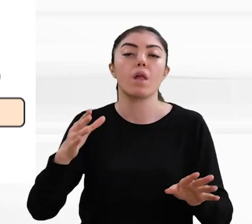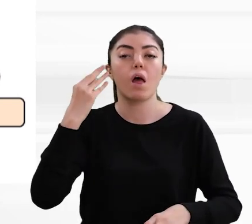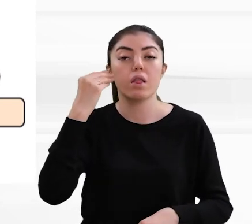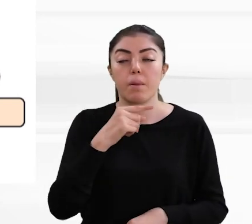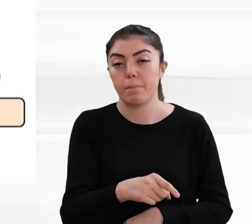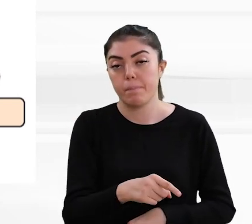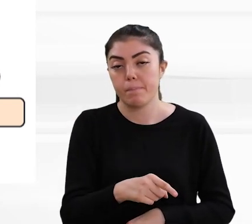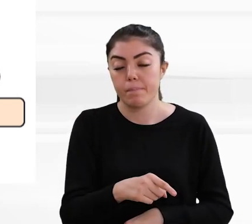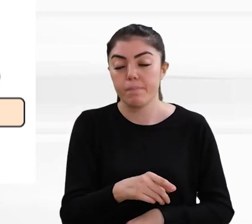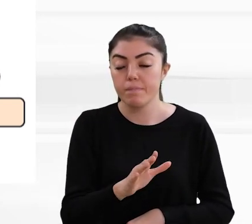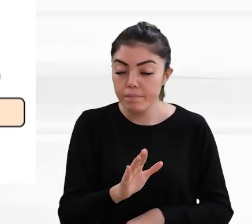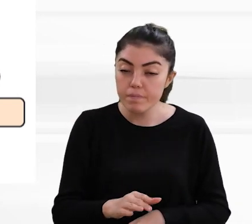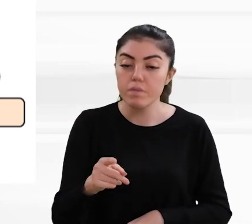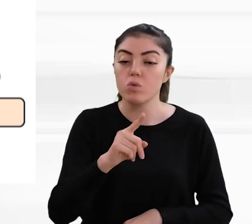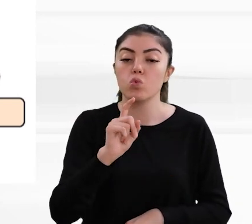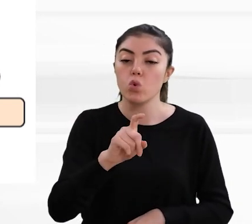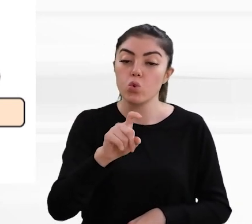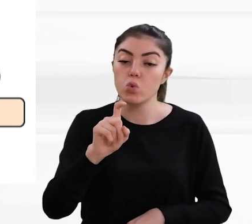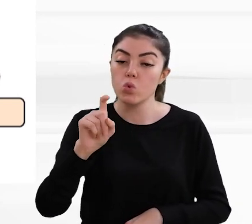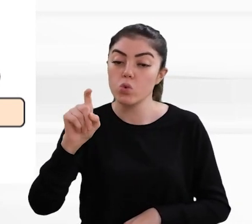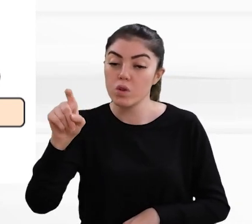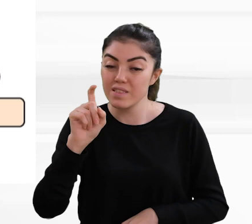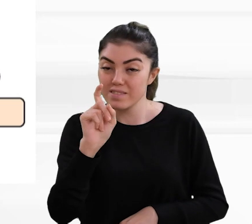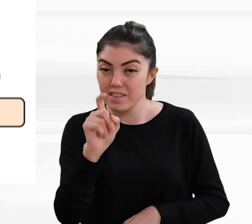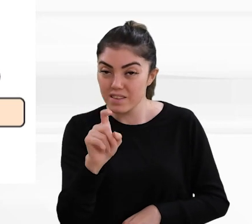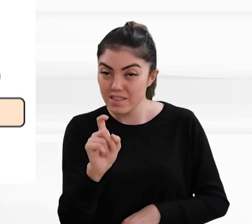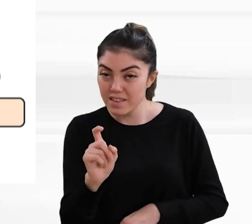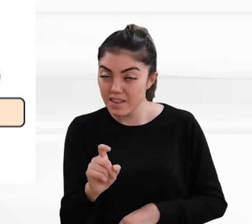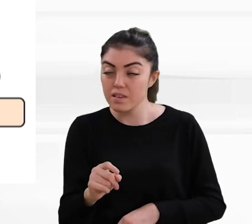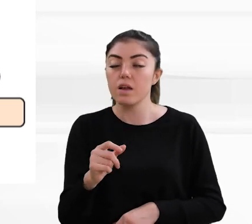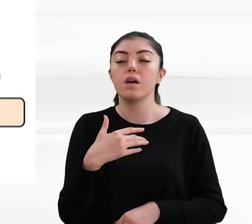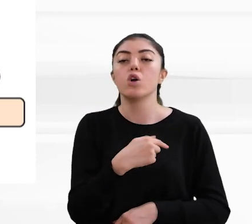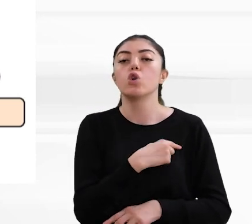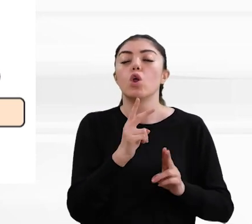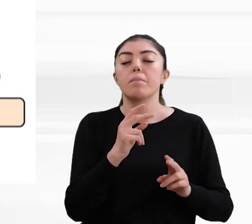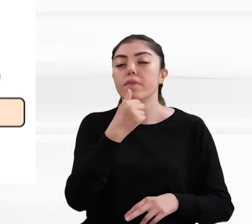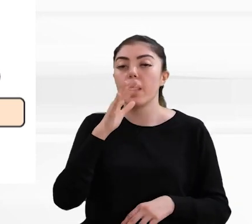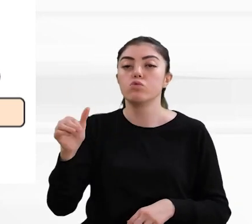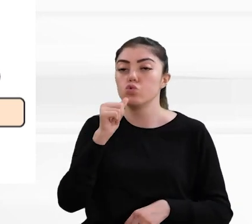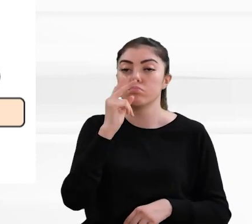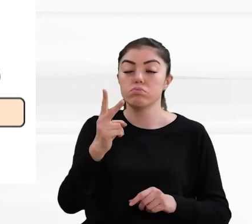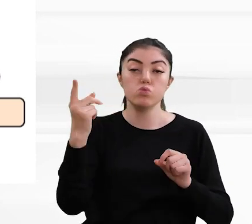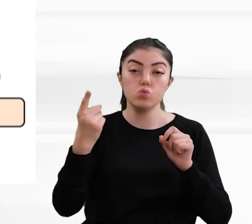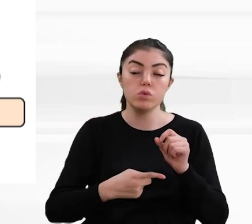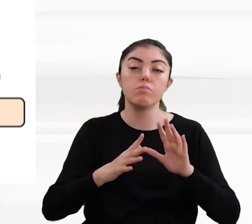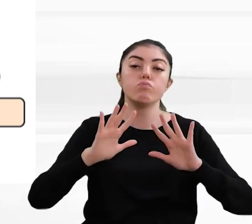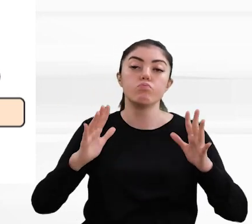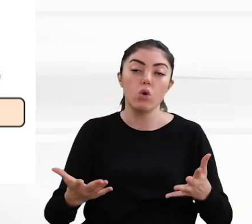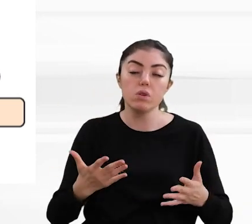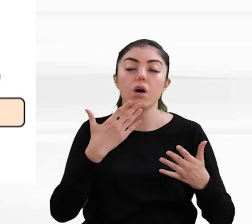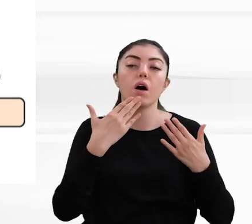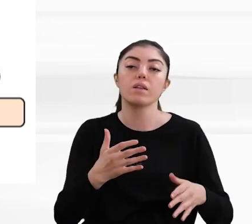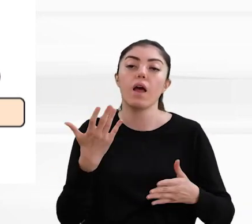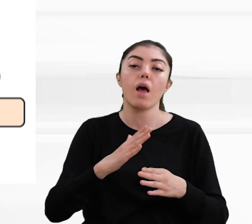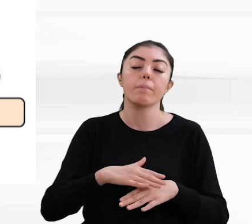Bugün yoğunluktan daha fazla şu nokta nokta gösterilen Deniz suyundaki normal Deniz suyu değişiminden sonra bakın bozuluyor